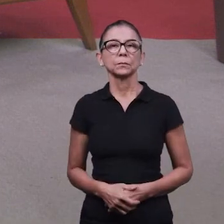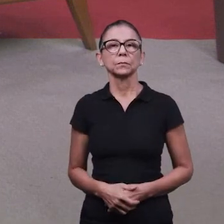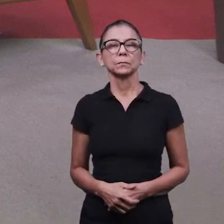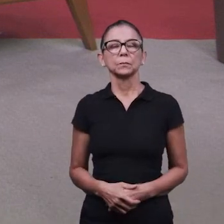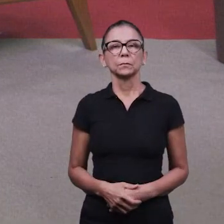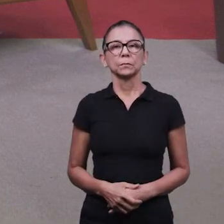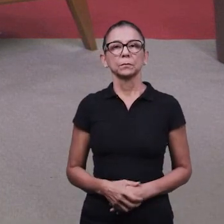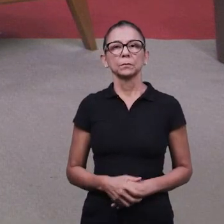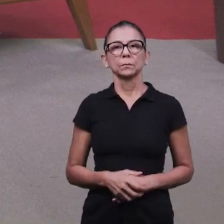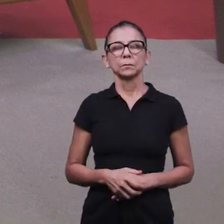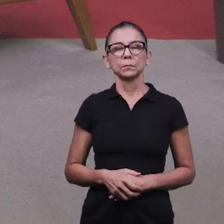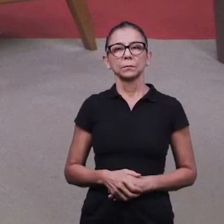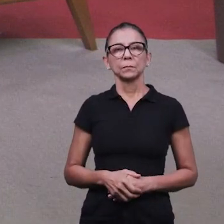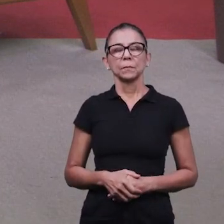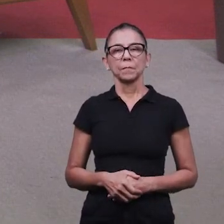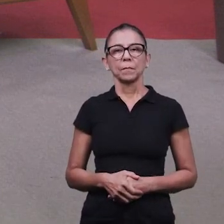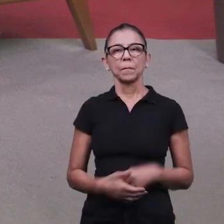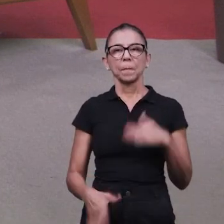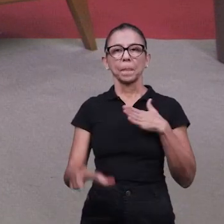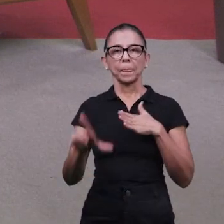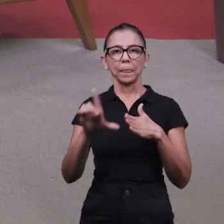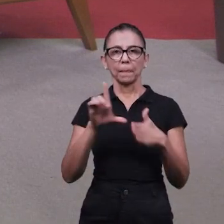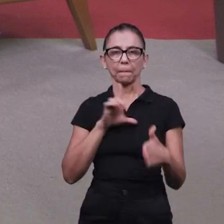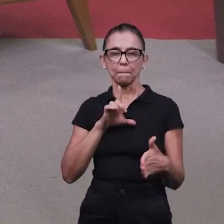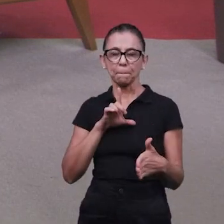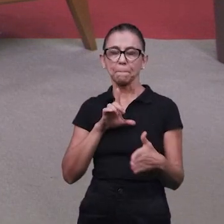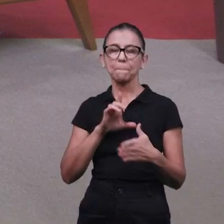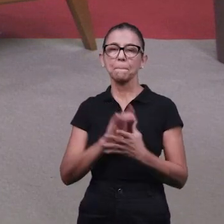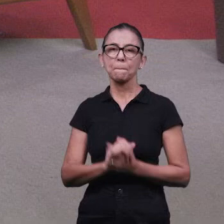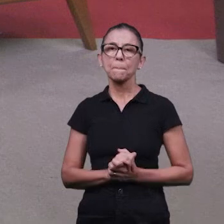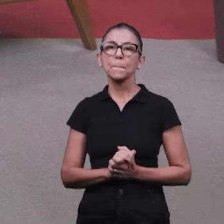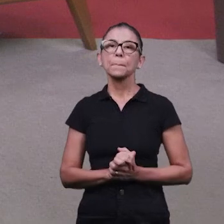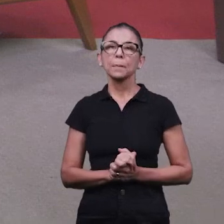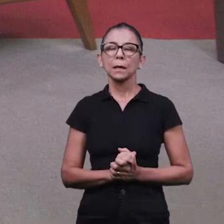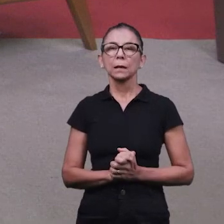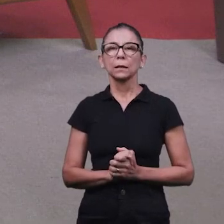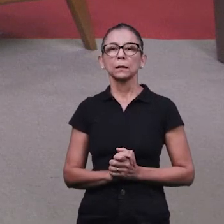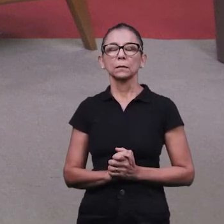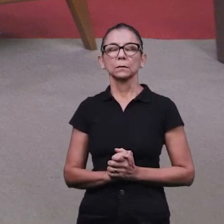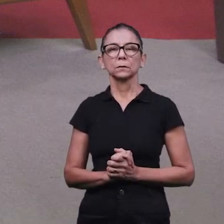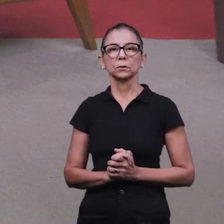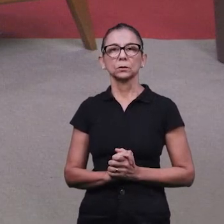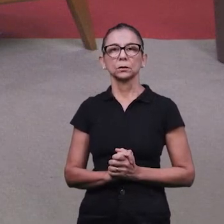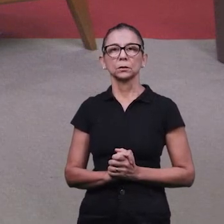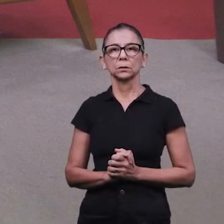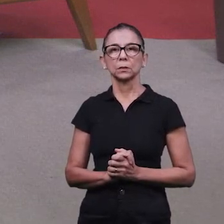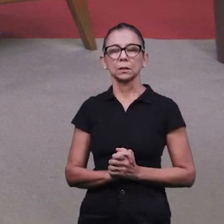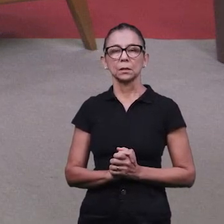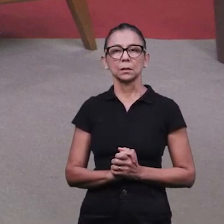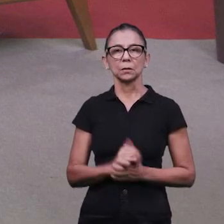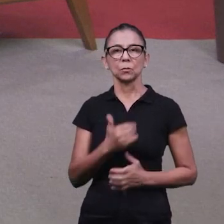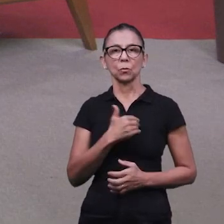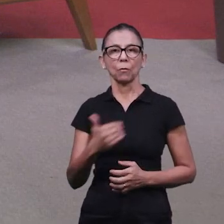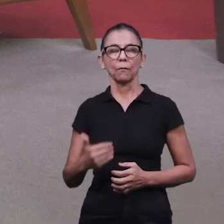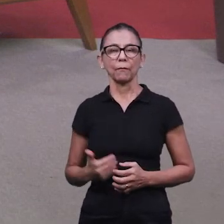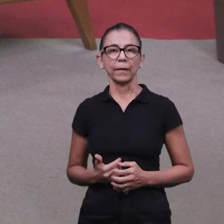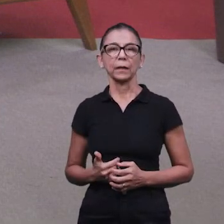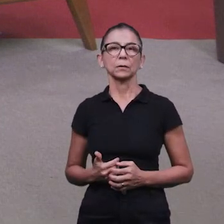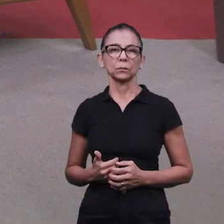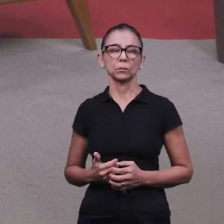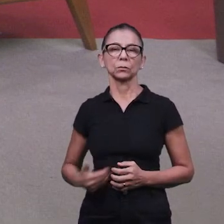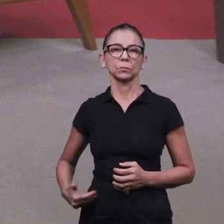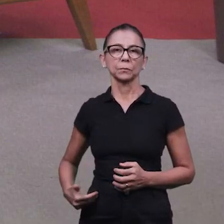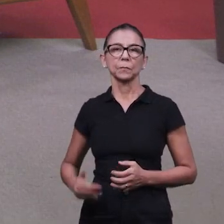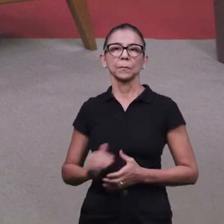Salomon, de la domination sous gouvernement du Saint-Esprit. Il y a eu une transition. Nous vivons